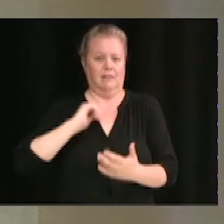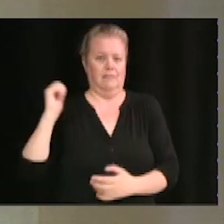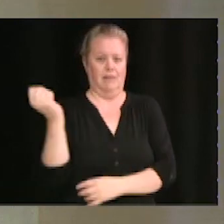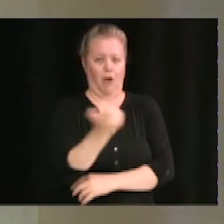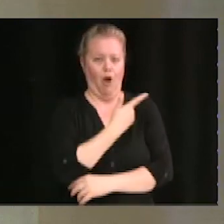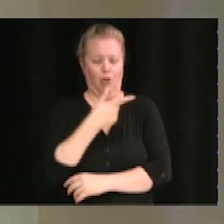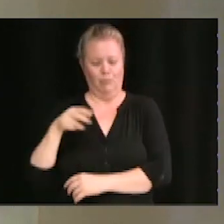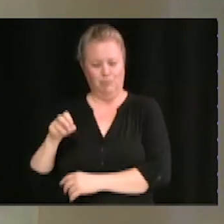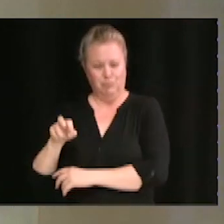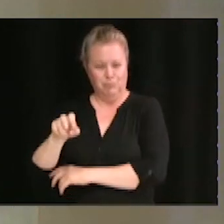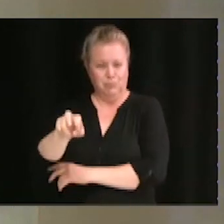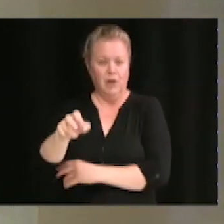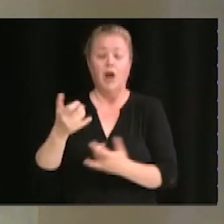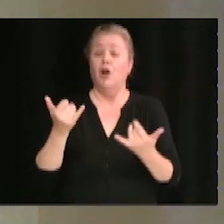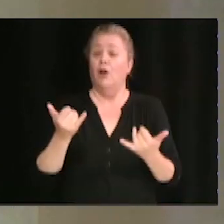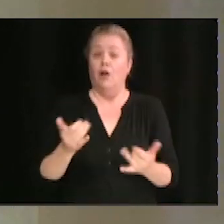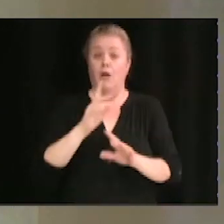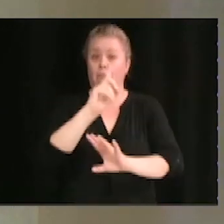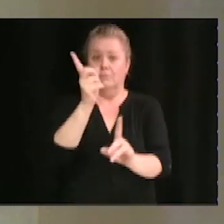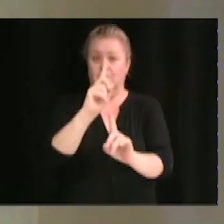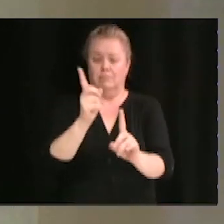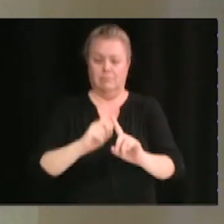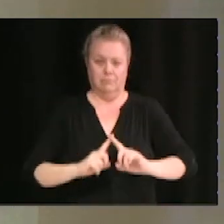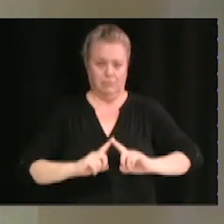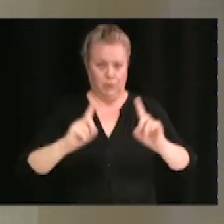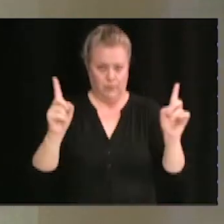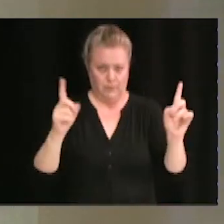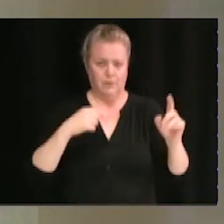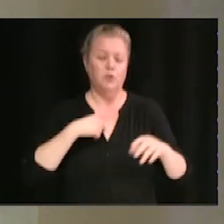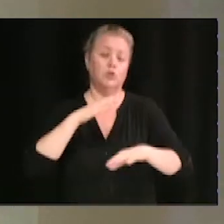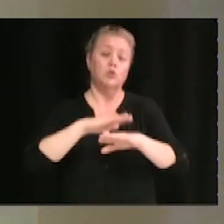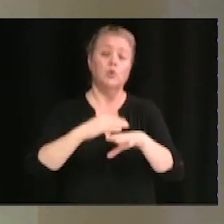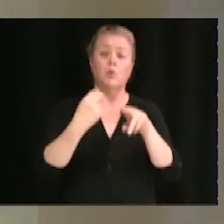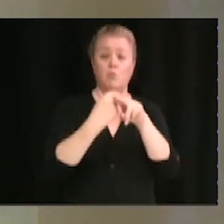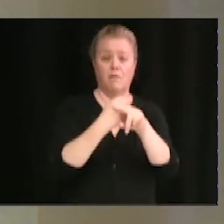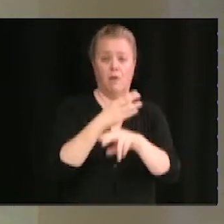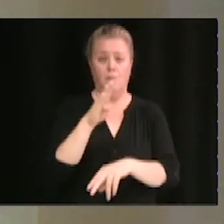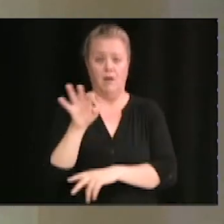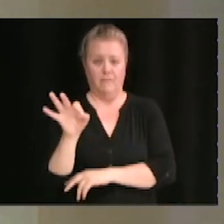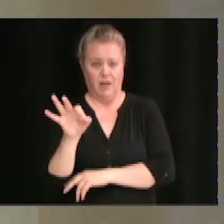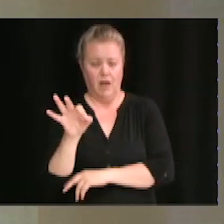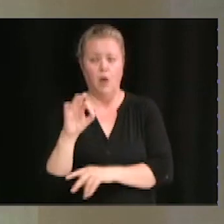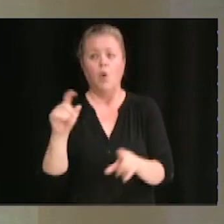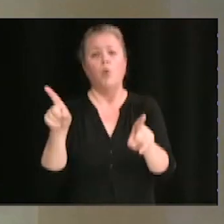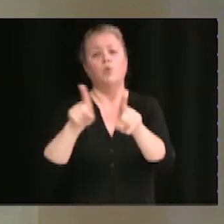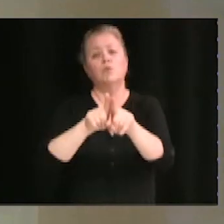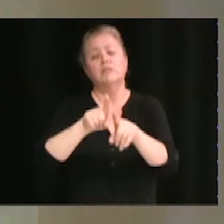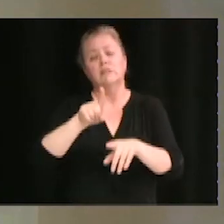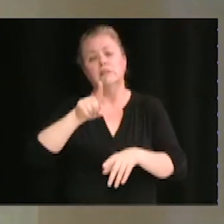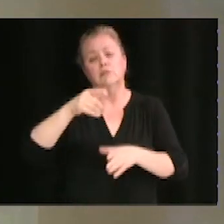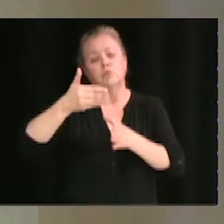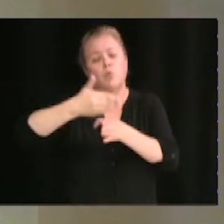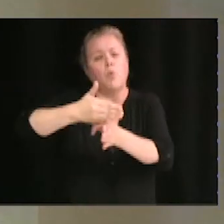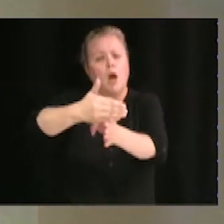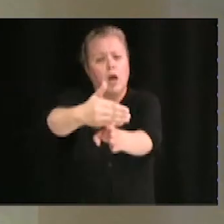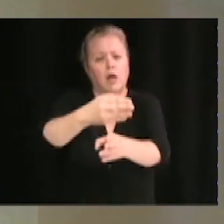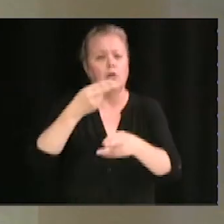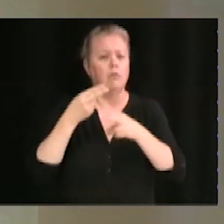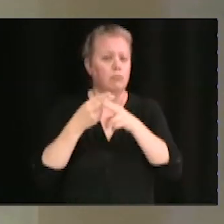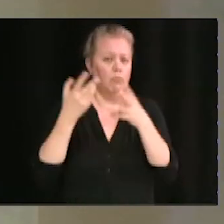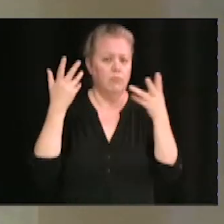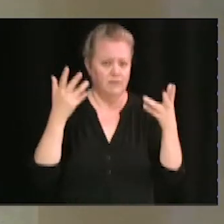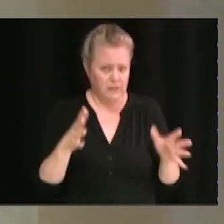pardon, maintenant, dorénavant, sur le boulevard Bois-Franc, et ainsi qu'aux intersections que j'ai nommées tout à l'heure,